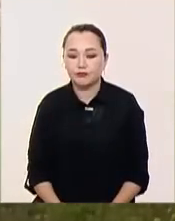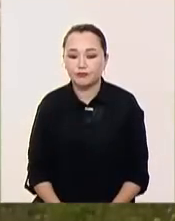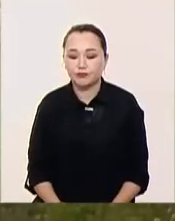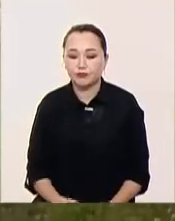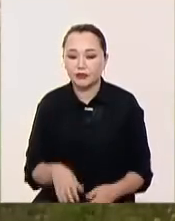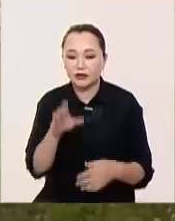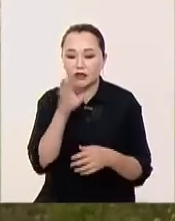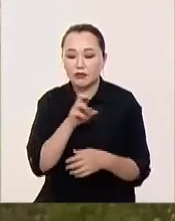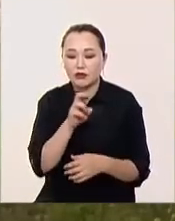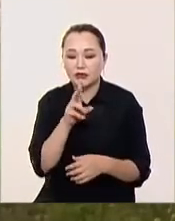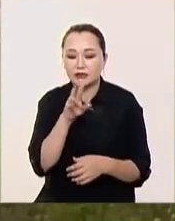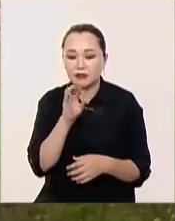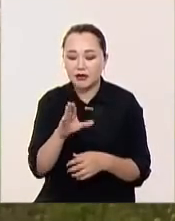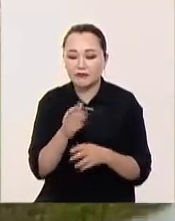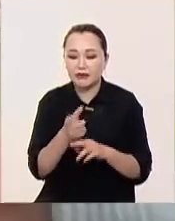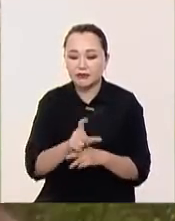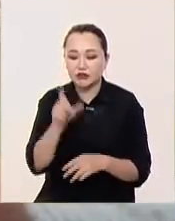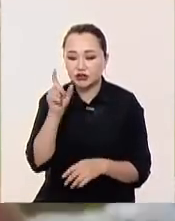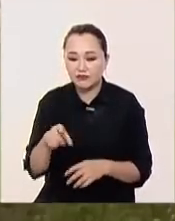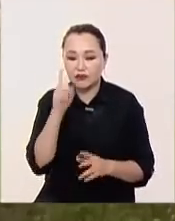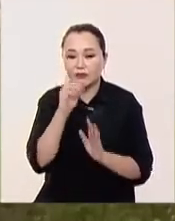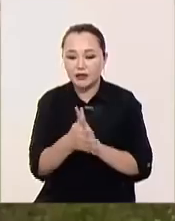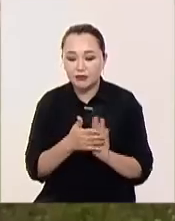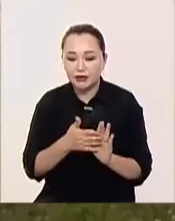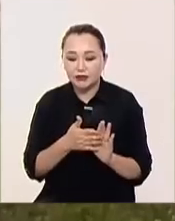Болат Назарбаев деген азамат енді түсінікті ғой.